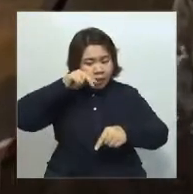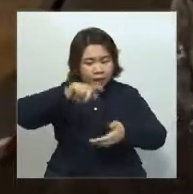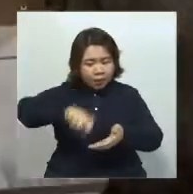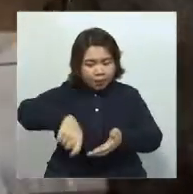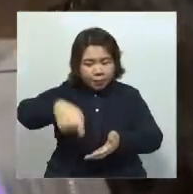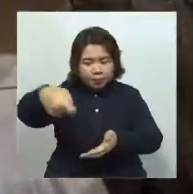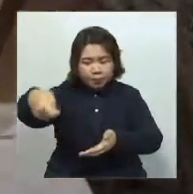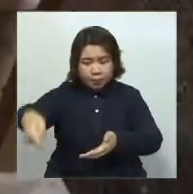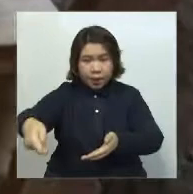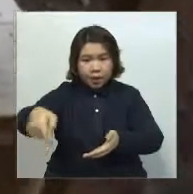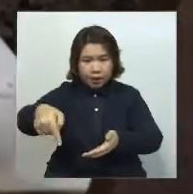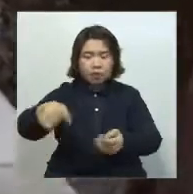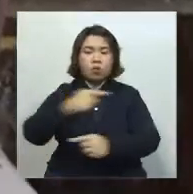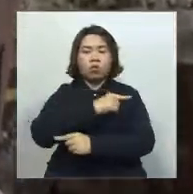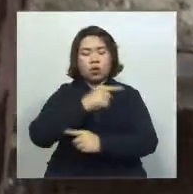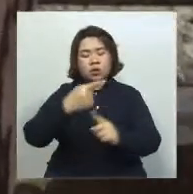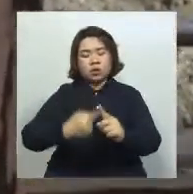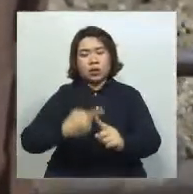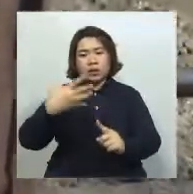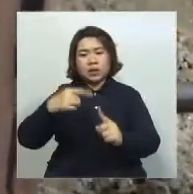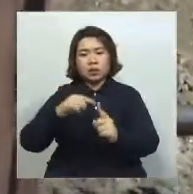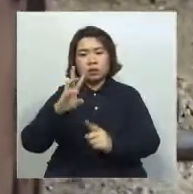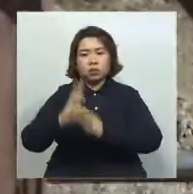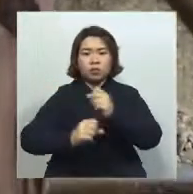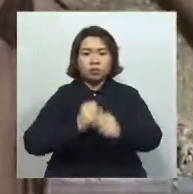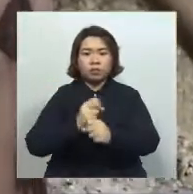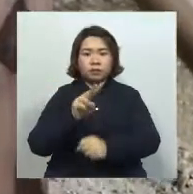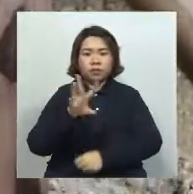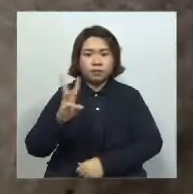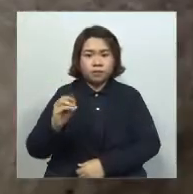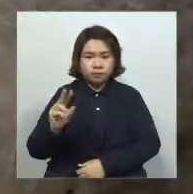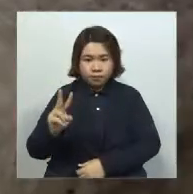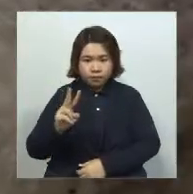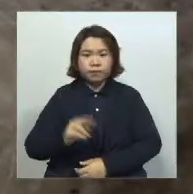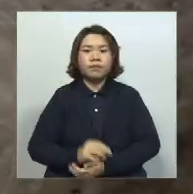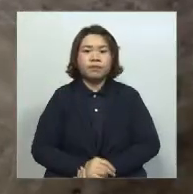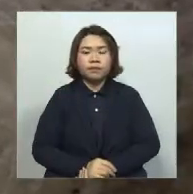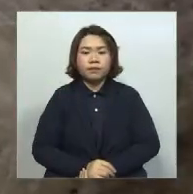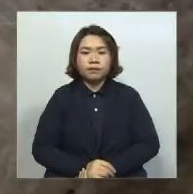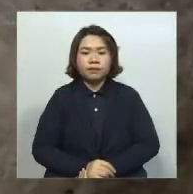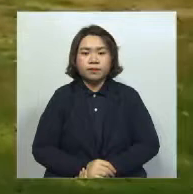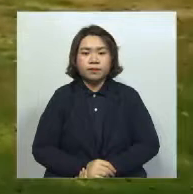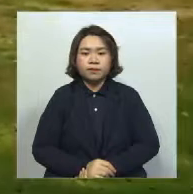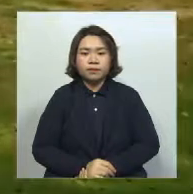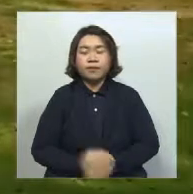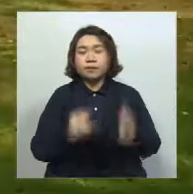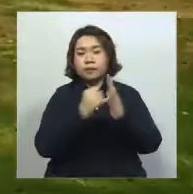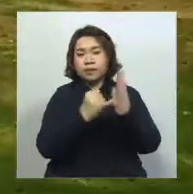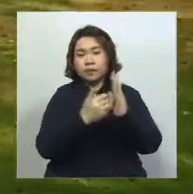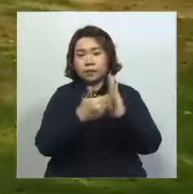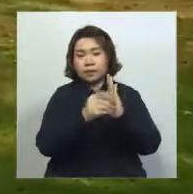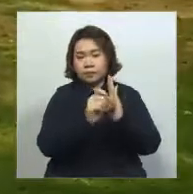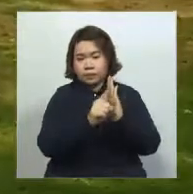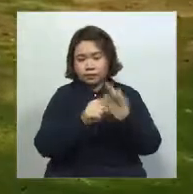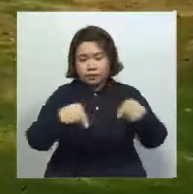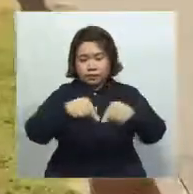งน้ำศักดิ์สิทธิ์ในวันที่6เมษายน2562ส่วนที่จังหวัดศรีสะเกษ